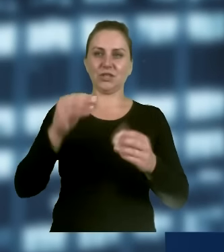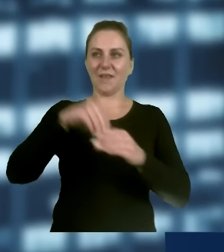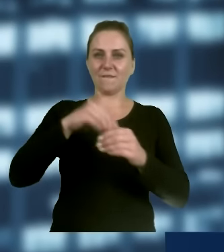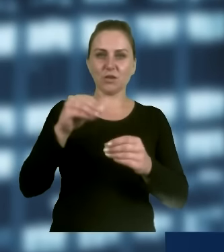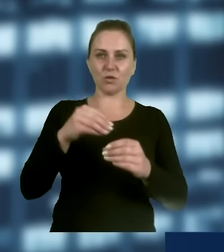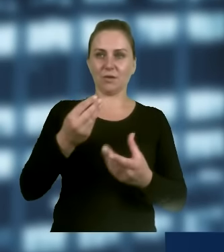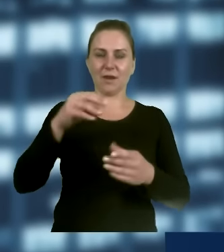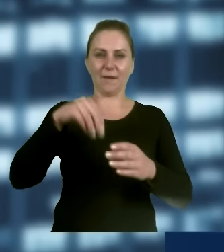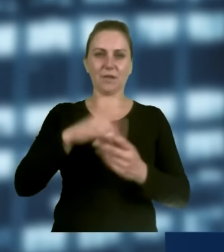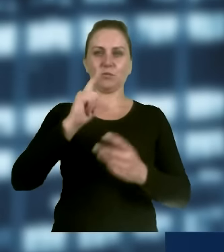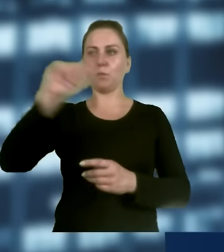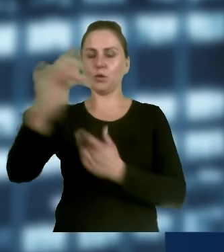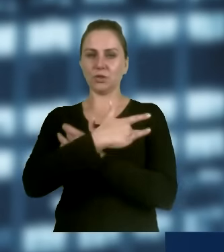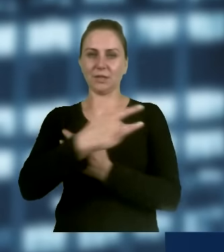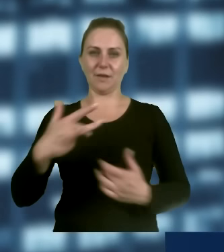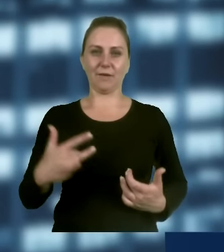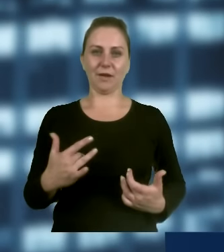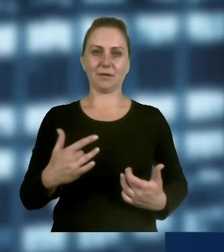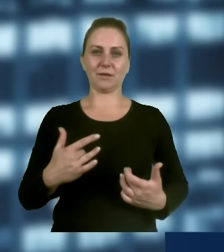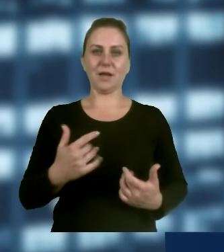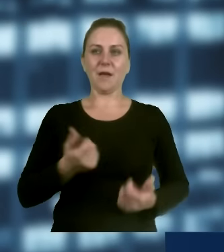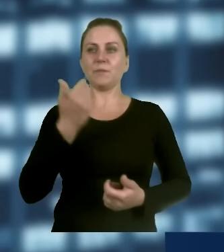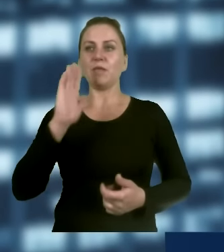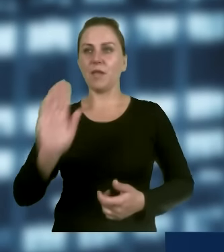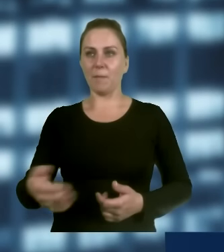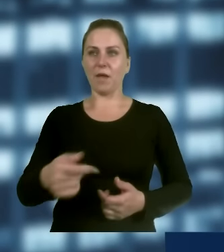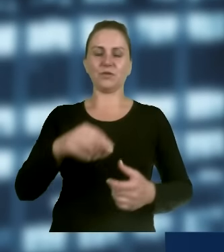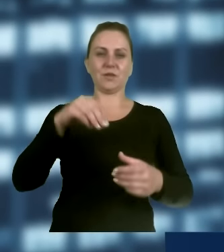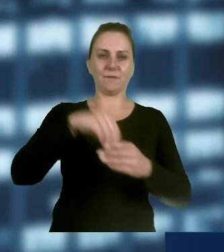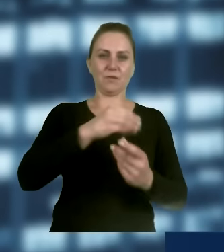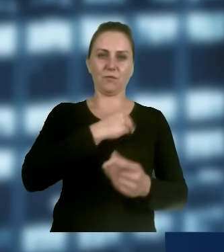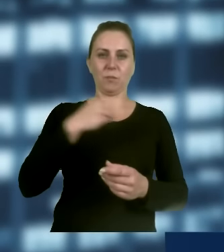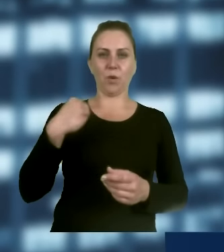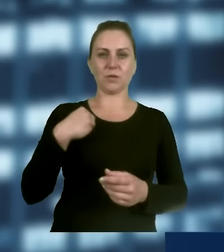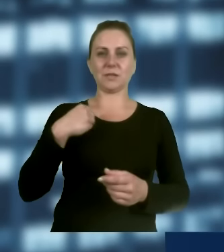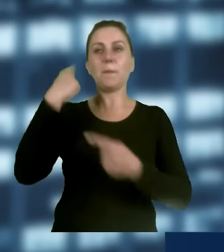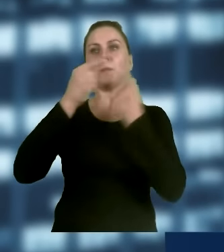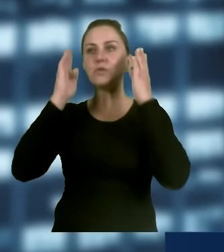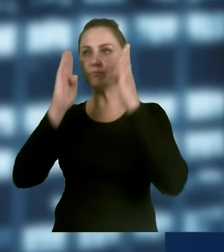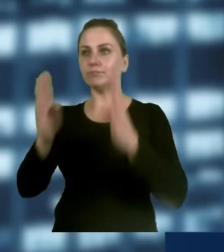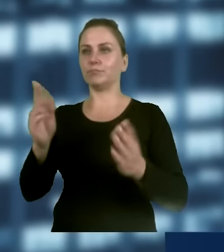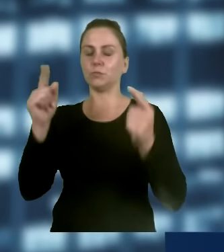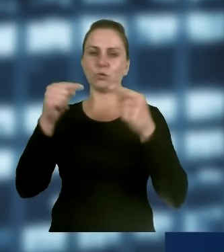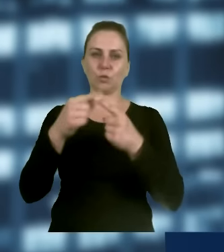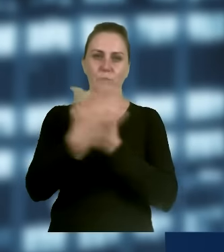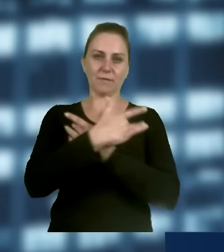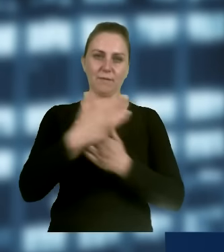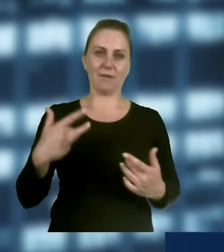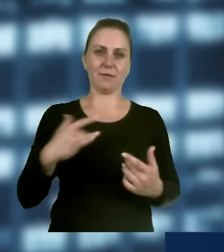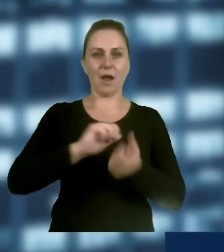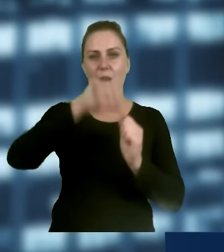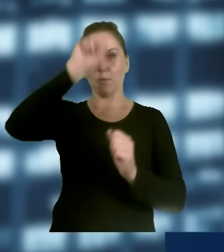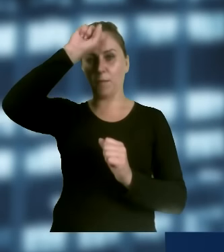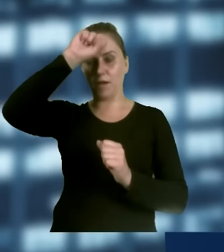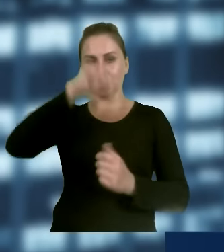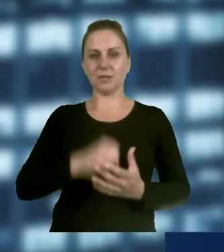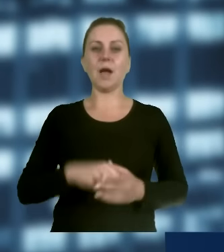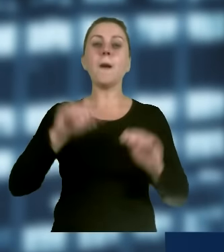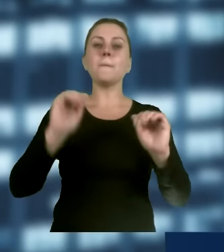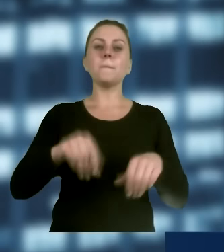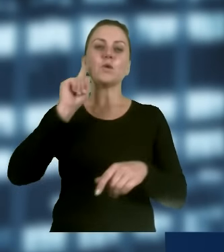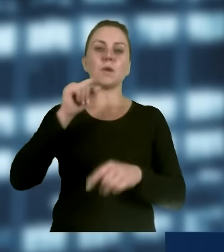Węgry? Czyli znowu nie będzie w Polsce, bo jest w Berlinie, a będzie na Węgrzech, bo nie myślą o Węgrzech. Może pan by zaczął myśleć o Polsce. Dlaczego pan